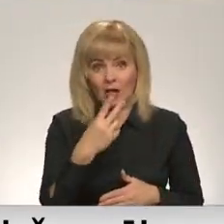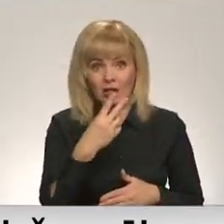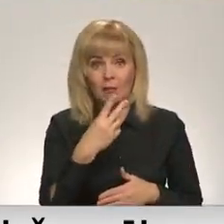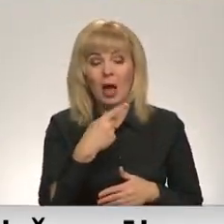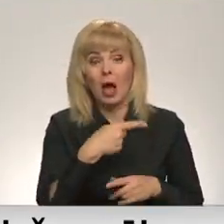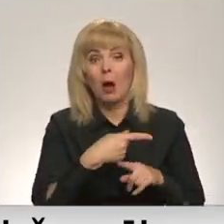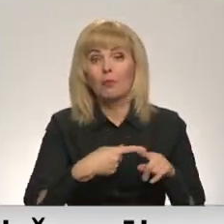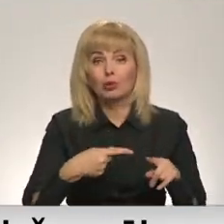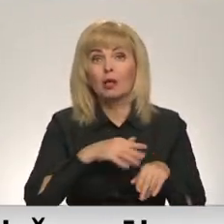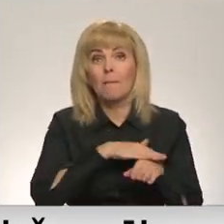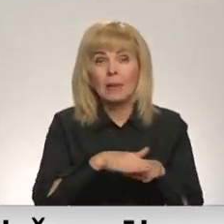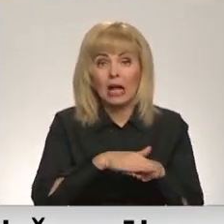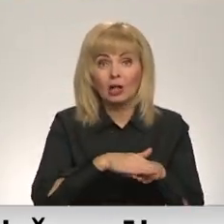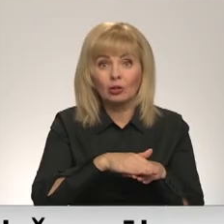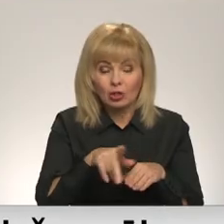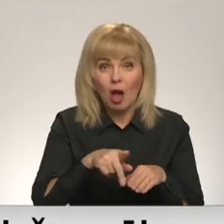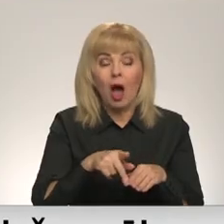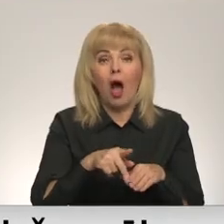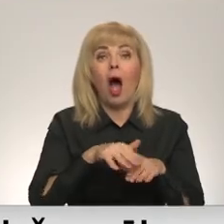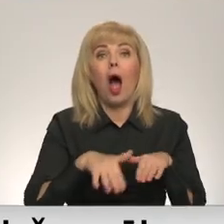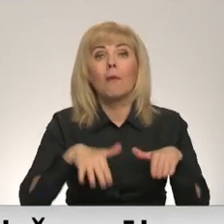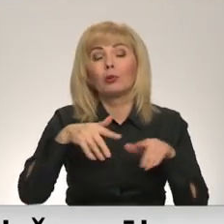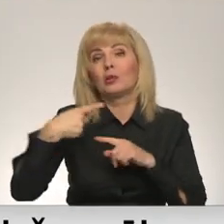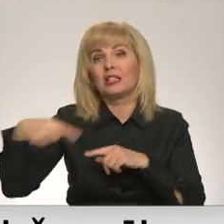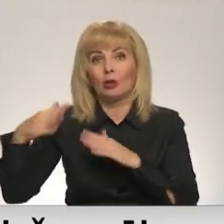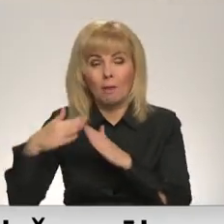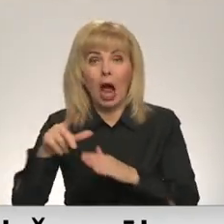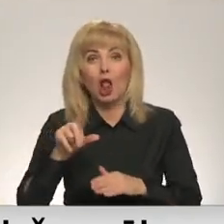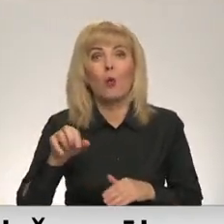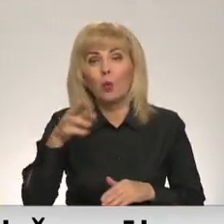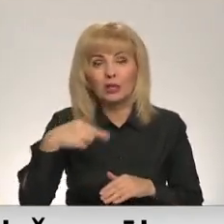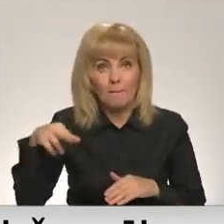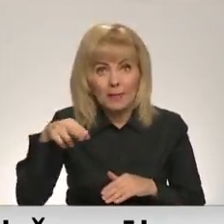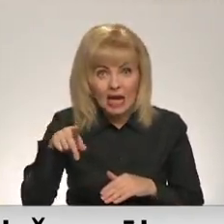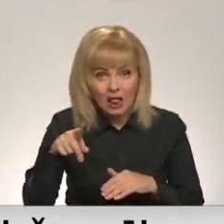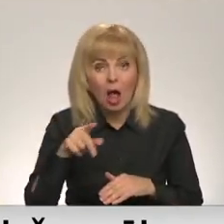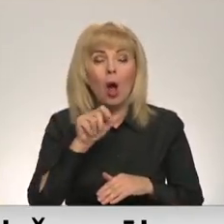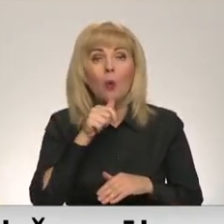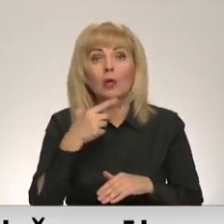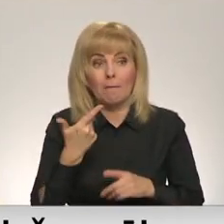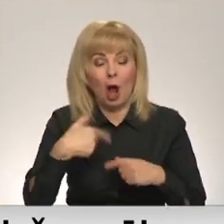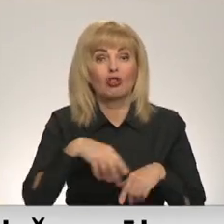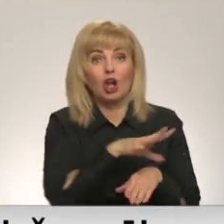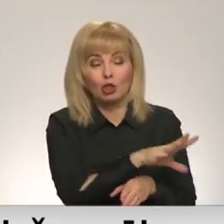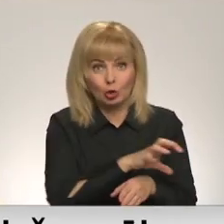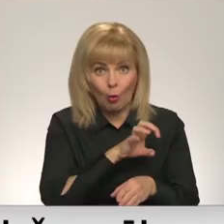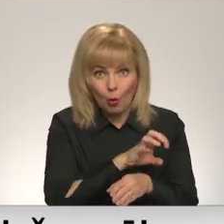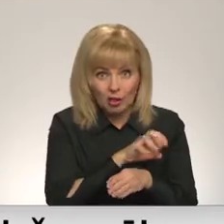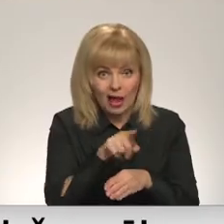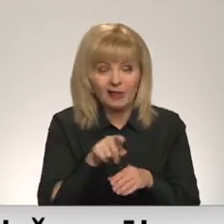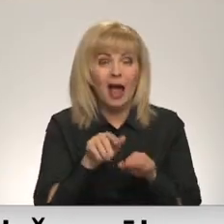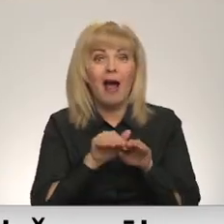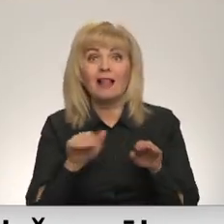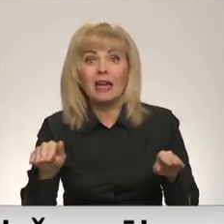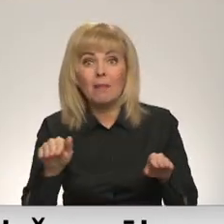pusi pilnāks nekā otrs un aplūdina citas mājas. Ludmila, kura dzīvo pusē, uz kuru ūdens tiek sūknēts, norāda, ka līmenis